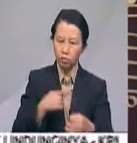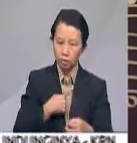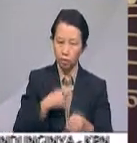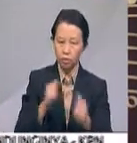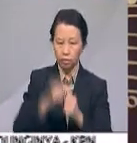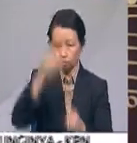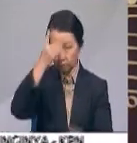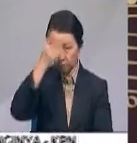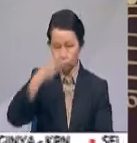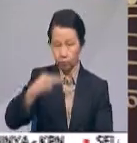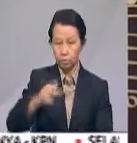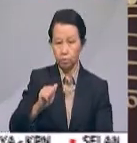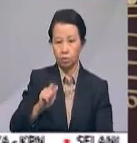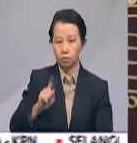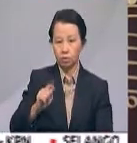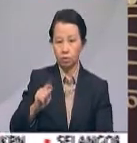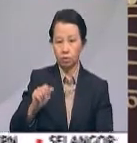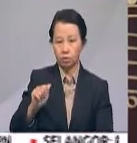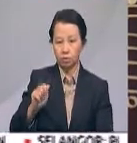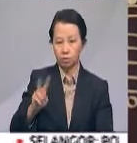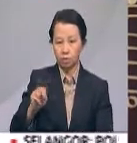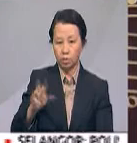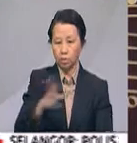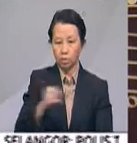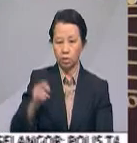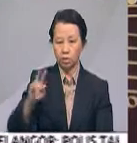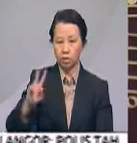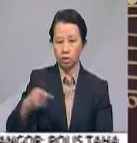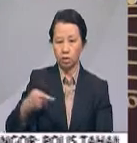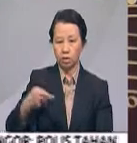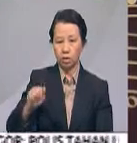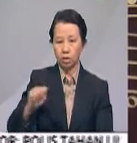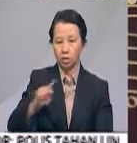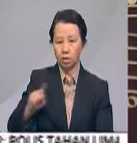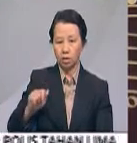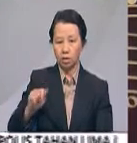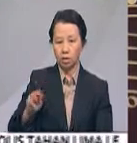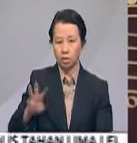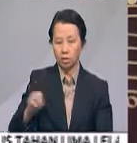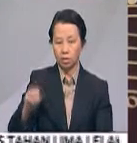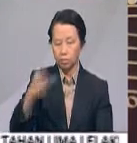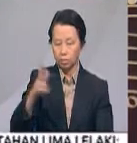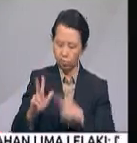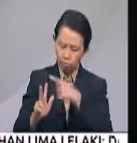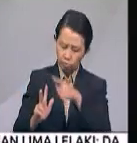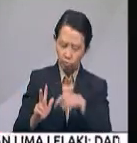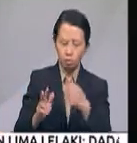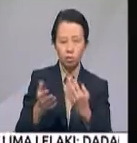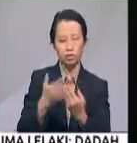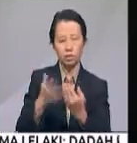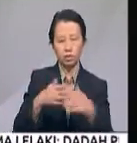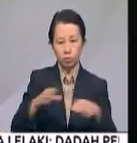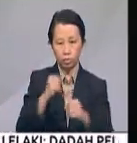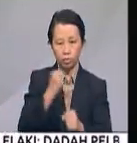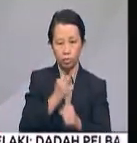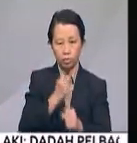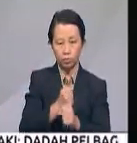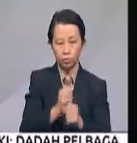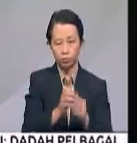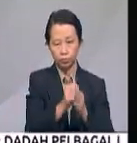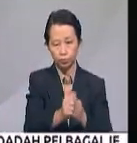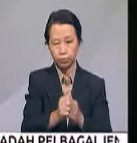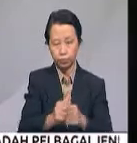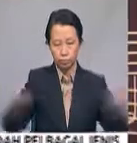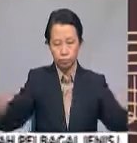dengan Datuk Atan dan Azamah. Sebab saya rasa ini satu family yang senang buat kerja, senang. Konsert yang dipimpin oleh